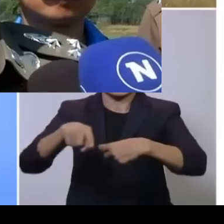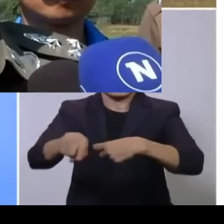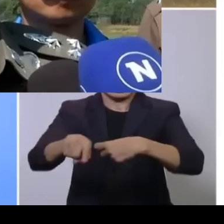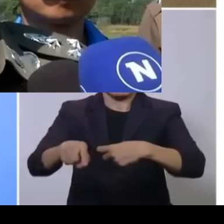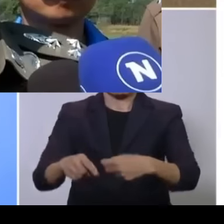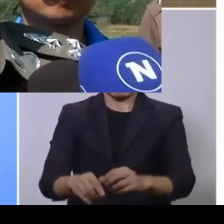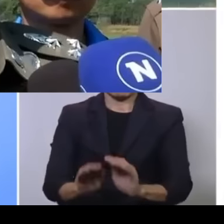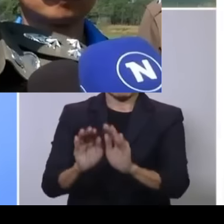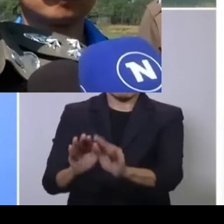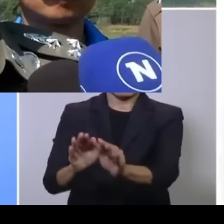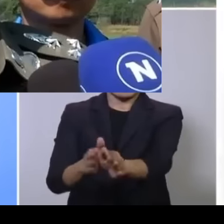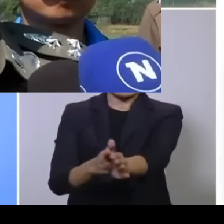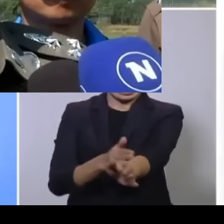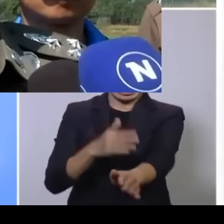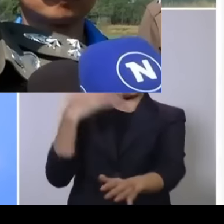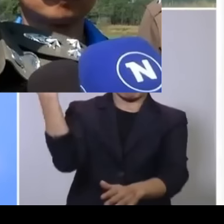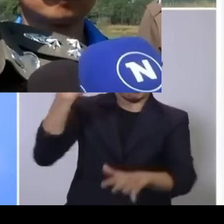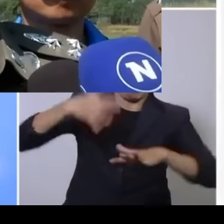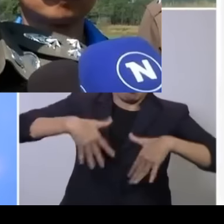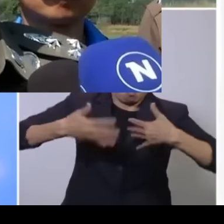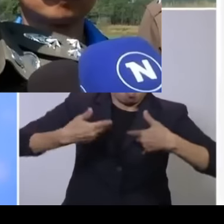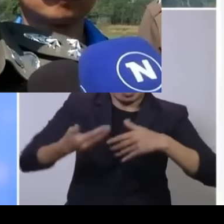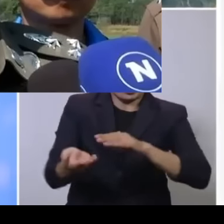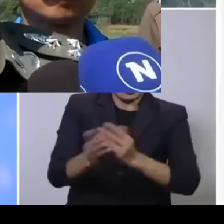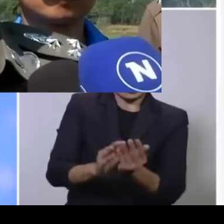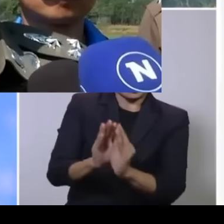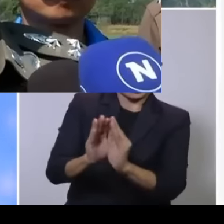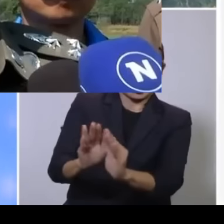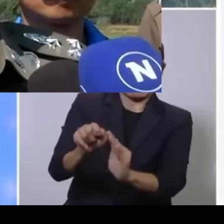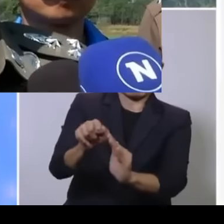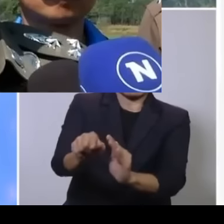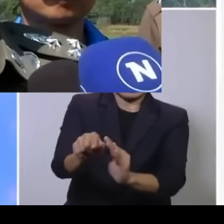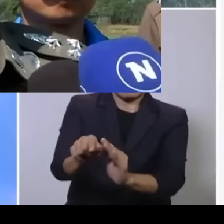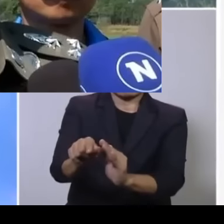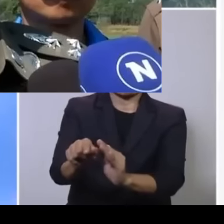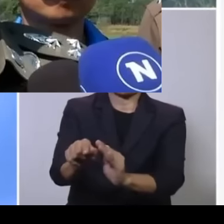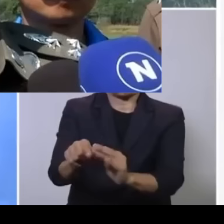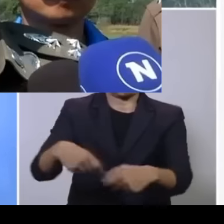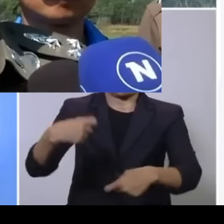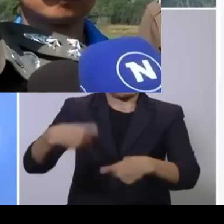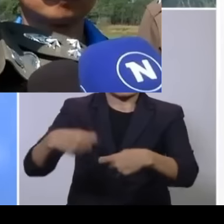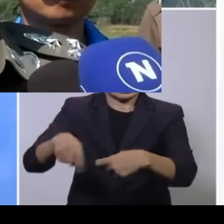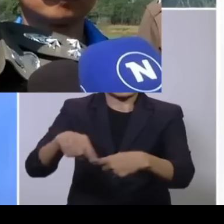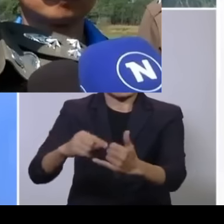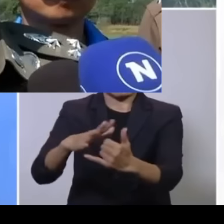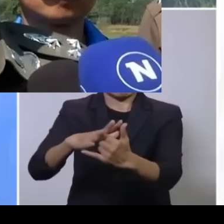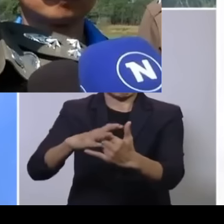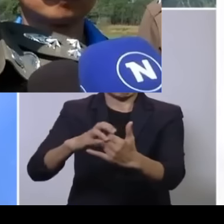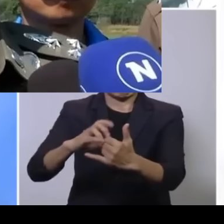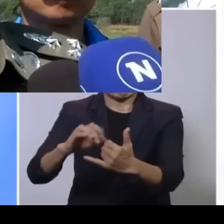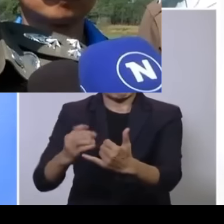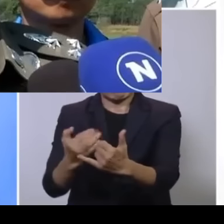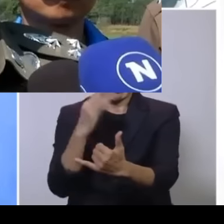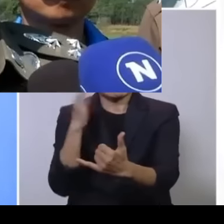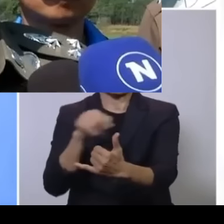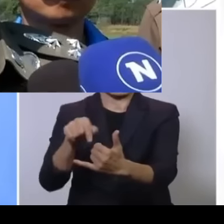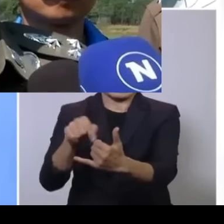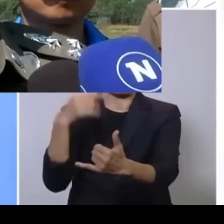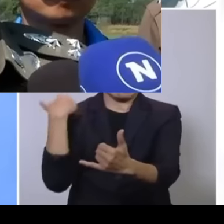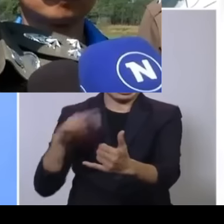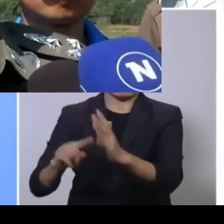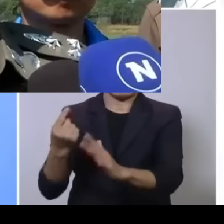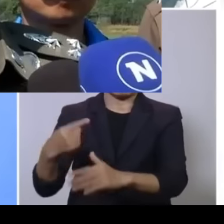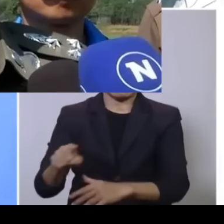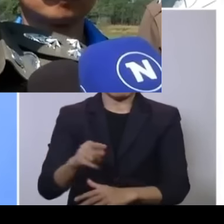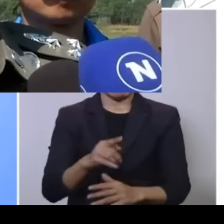านอุณหภูมิแบบนี้การเก็บรักษาสภาพศพไปค่อนข้างจะลำบากเริ่มมีการเน่าสลาย ความพร้อมของเจ้าหน้า